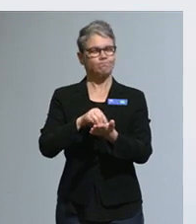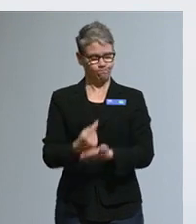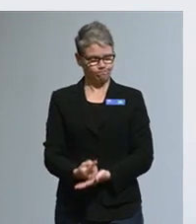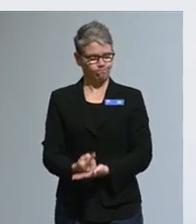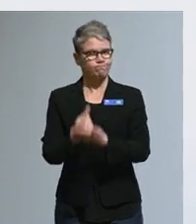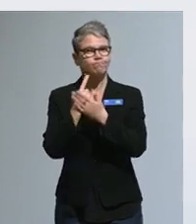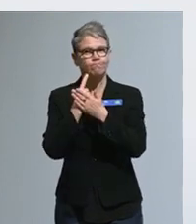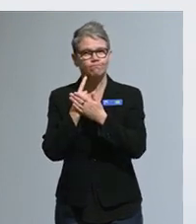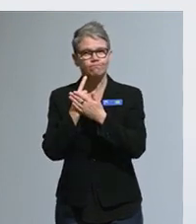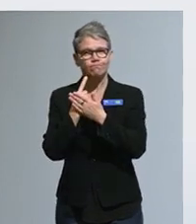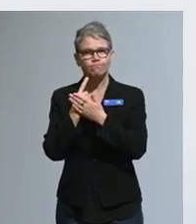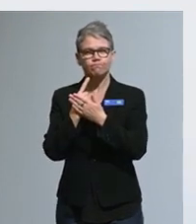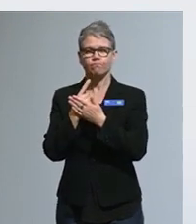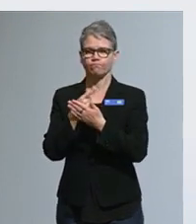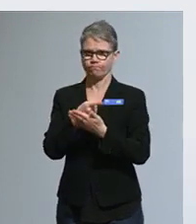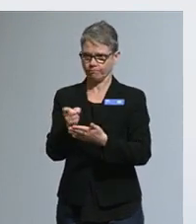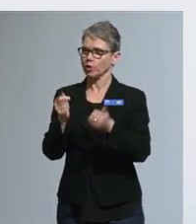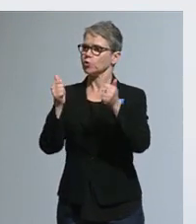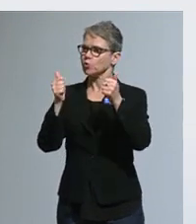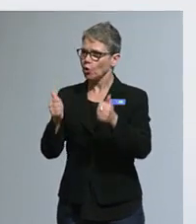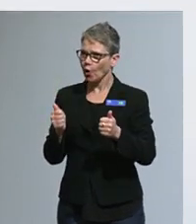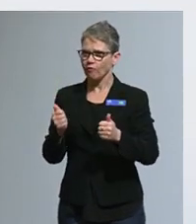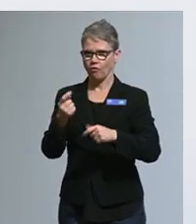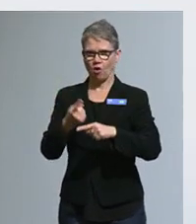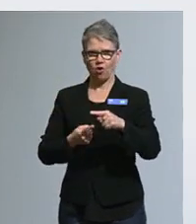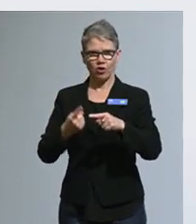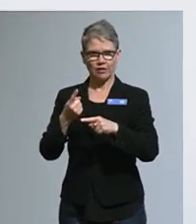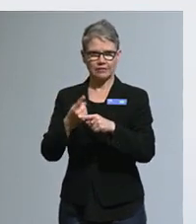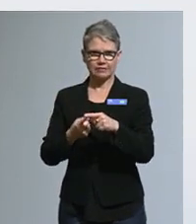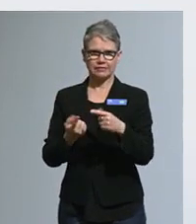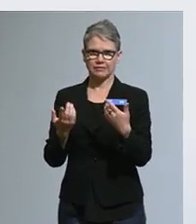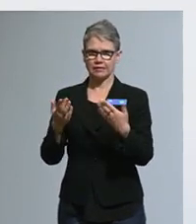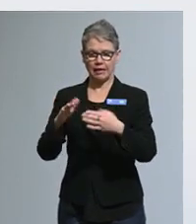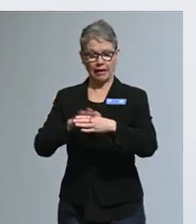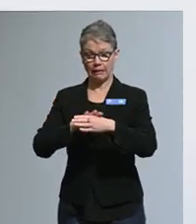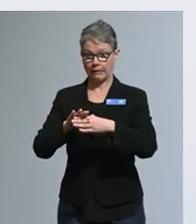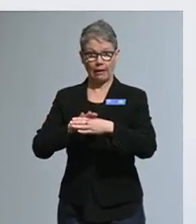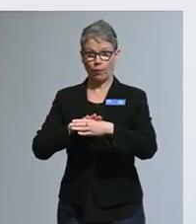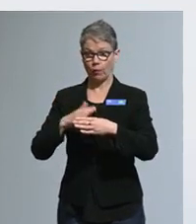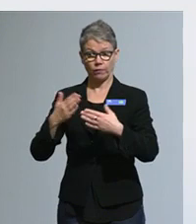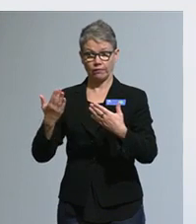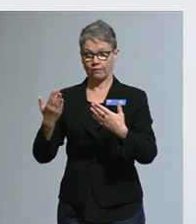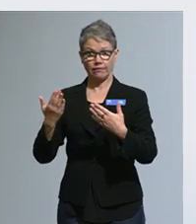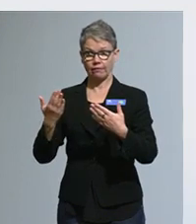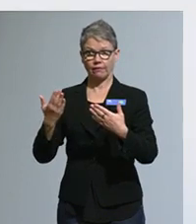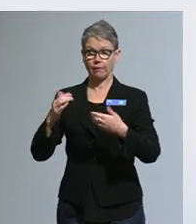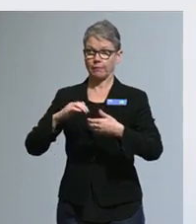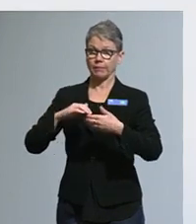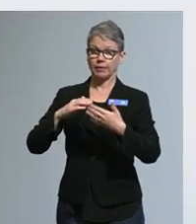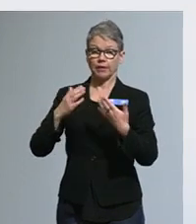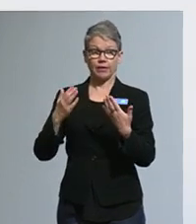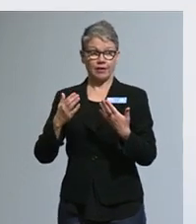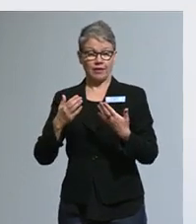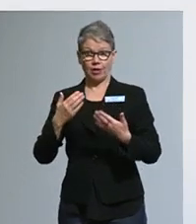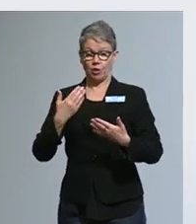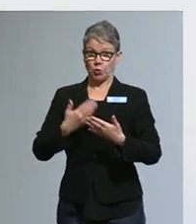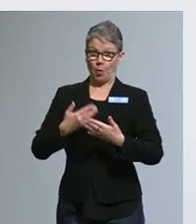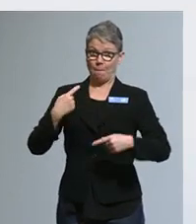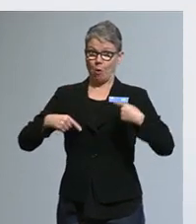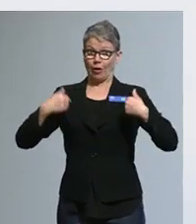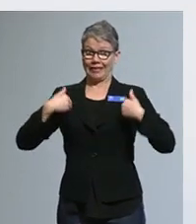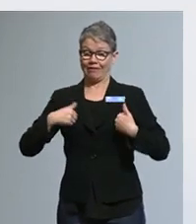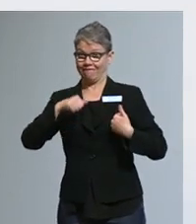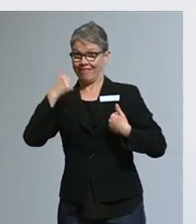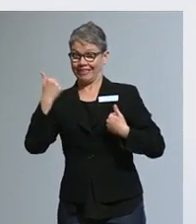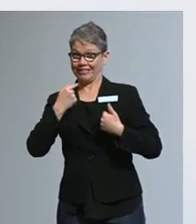Eli toivomus siitä, ettei siellä käytettäisi sitten, vaikea sanoa tässä poliitikkona, mutta niin kuin